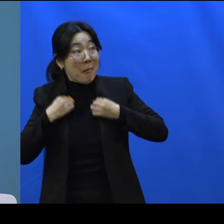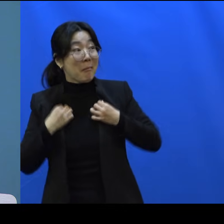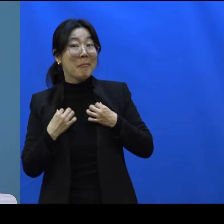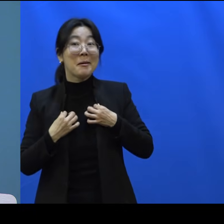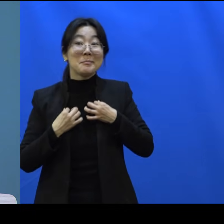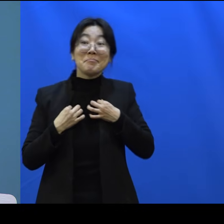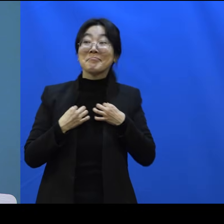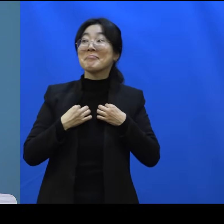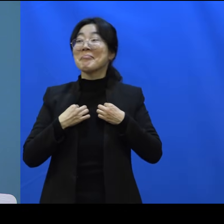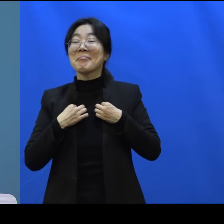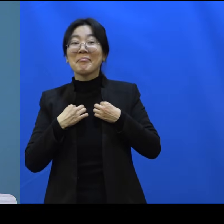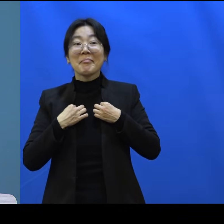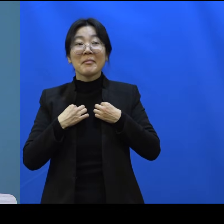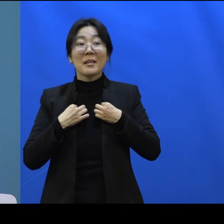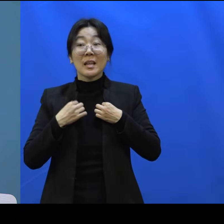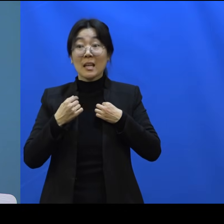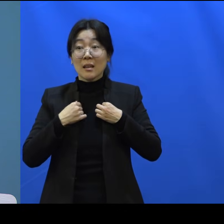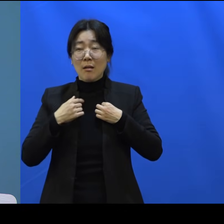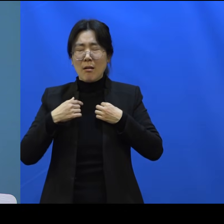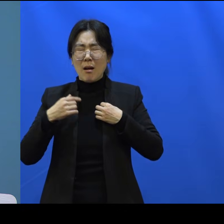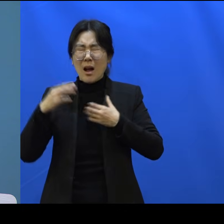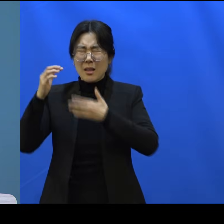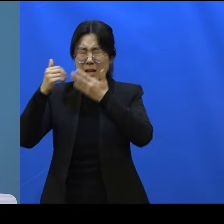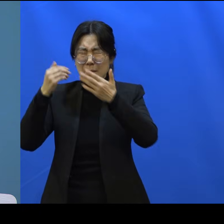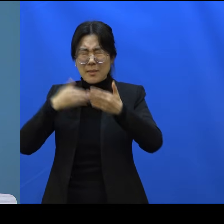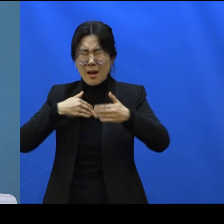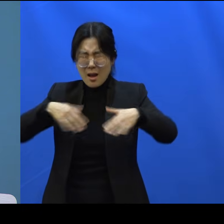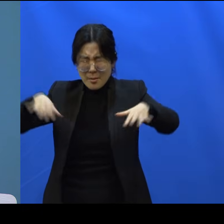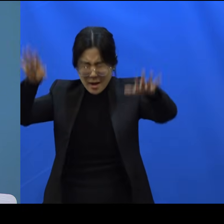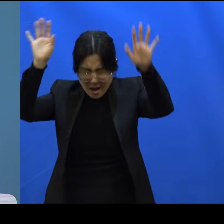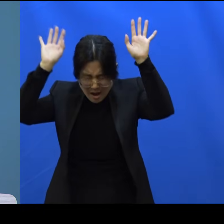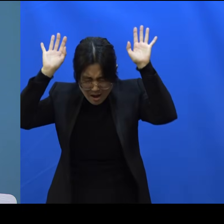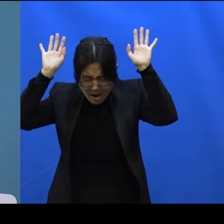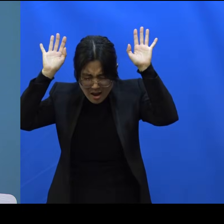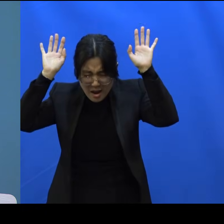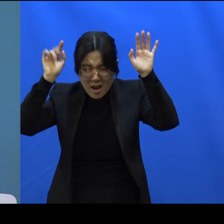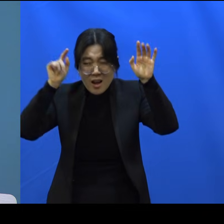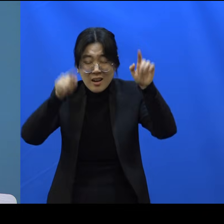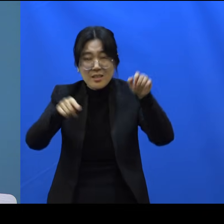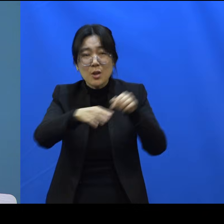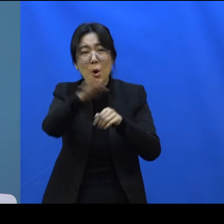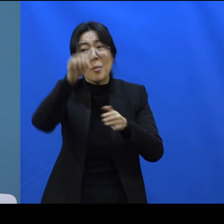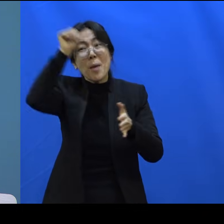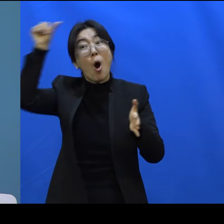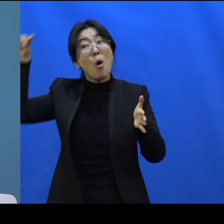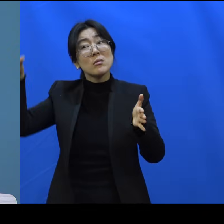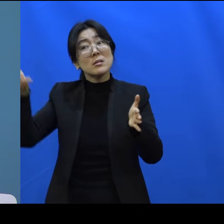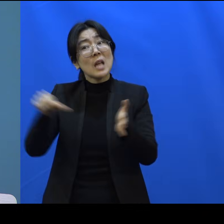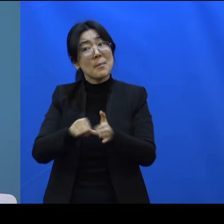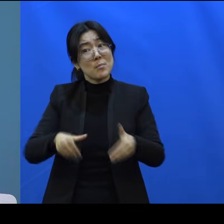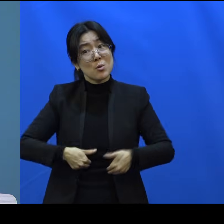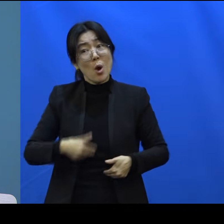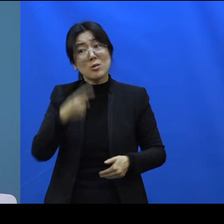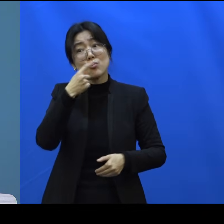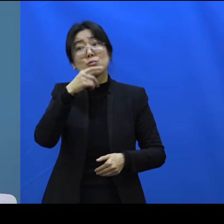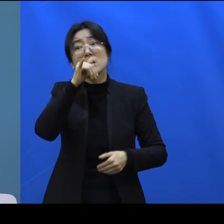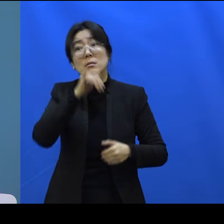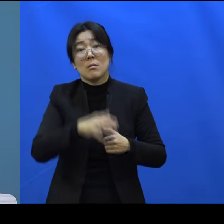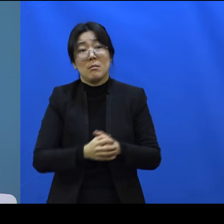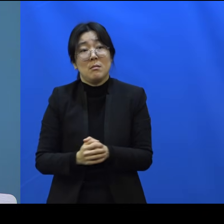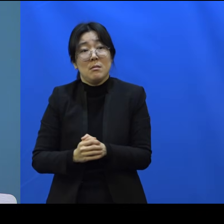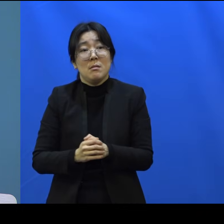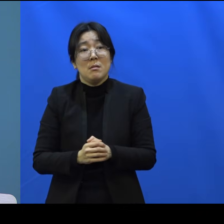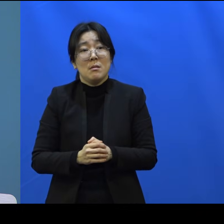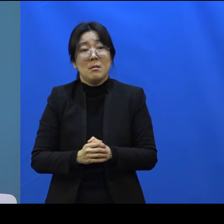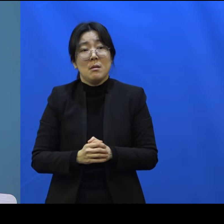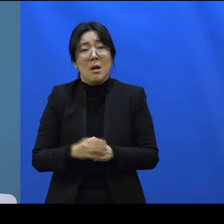자기 힘주면서 하다가 죽는 거예요. 그 자아가 안 죽는 거예요. 자아가 안 죽는 거예요.